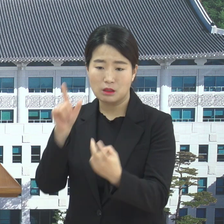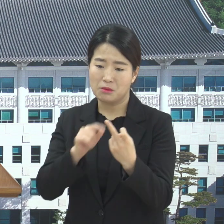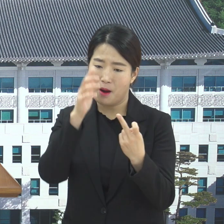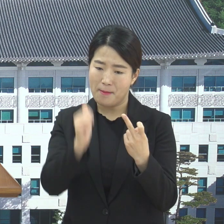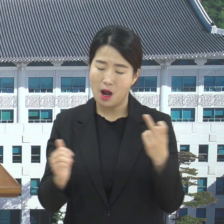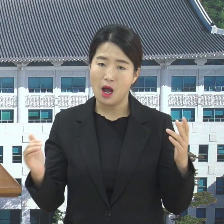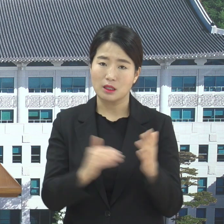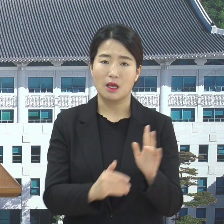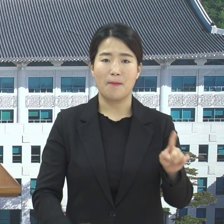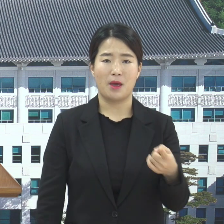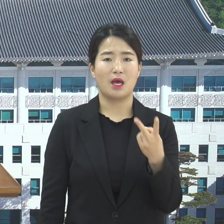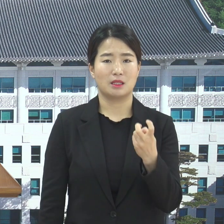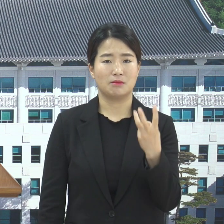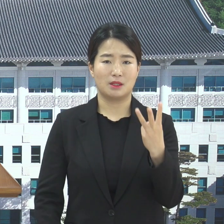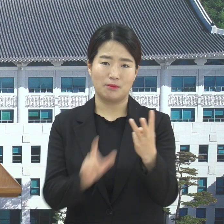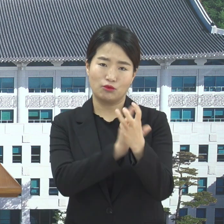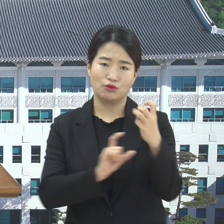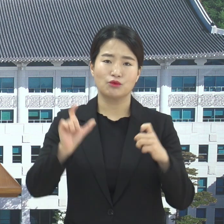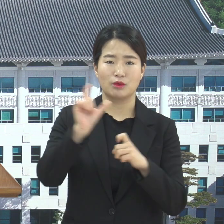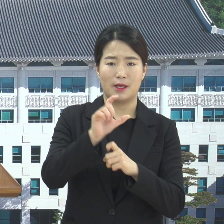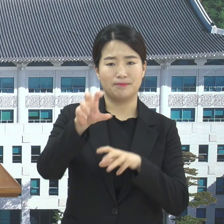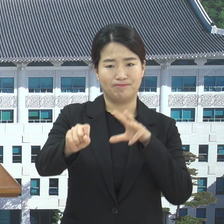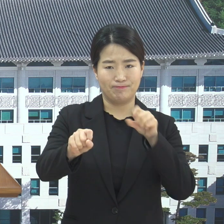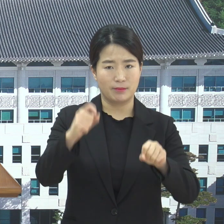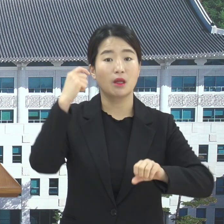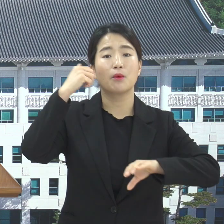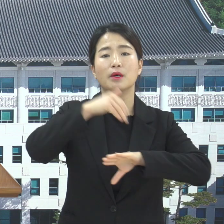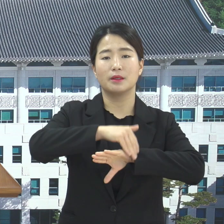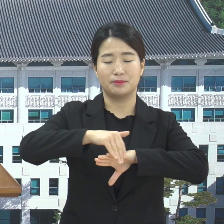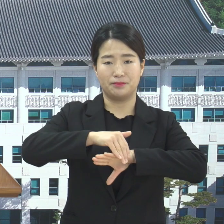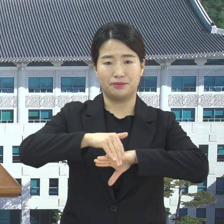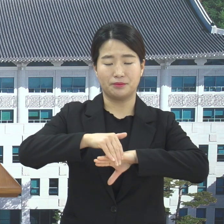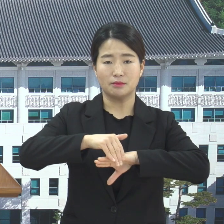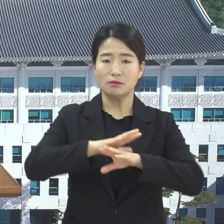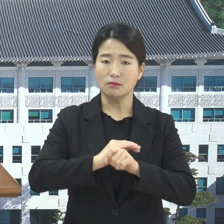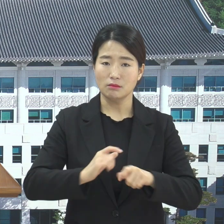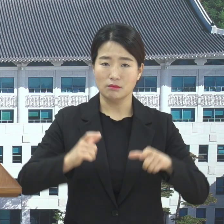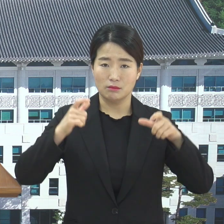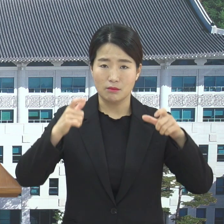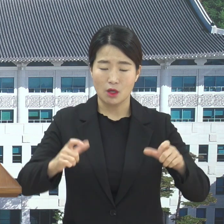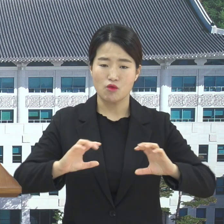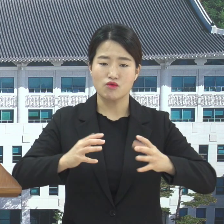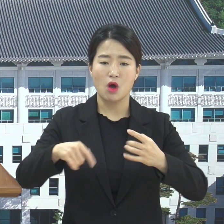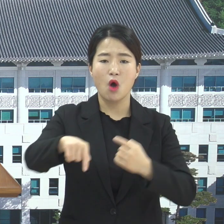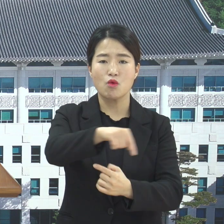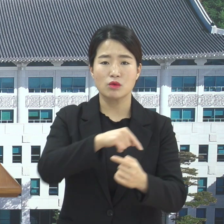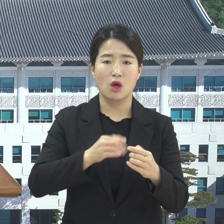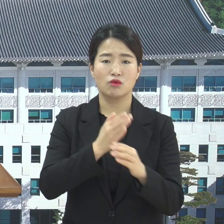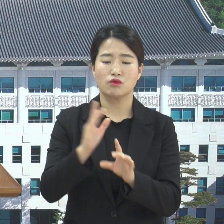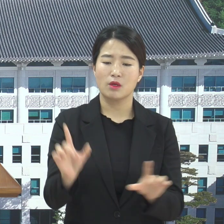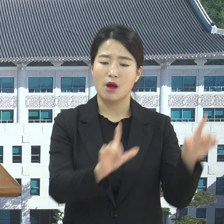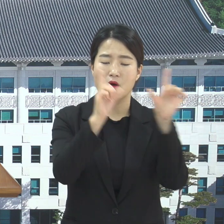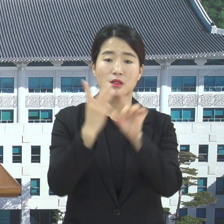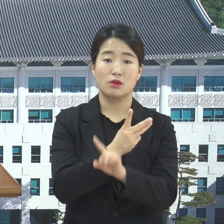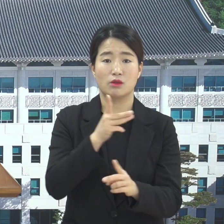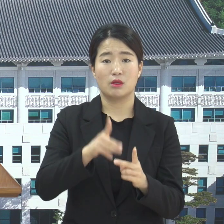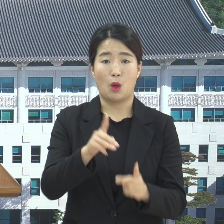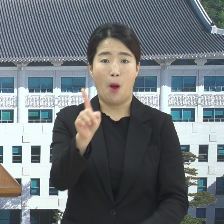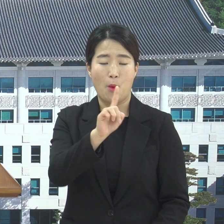연말까지 123병상을 추가 확보할 예정입니다. 도내의 국가운영